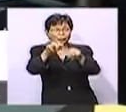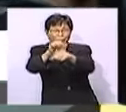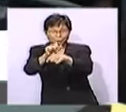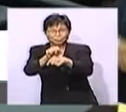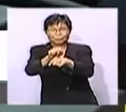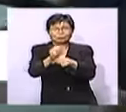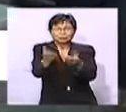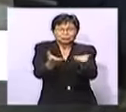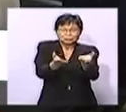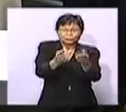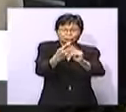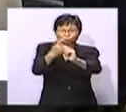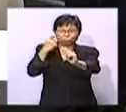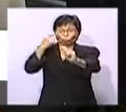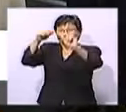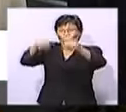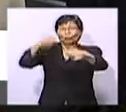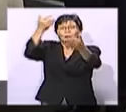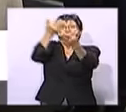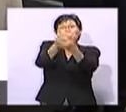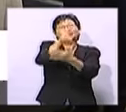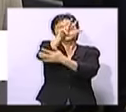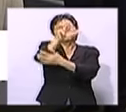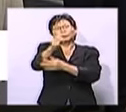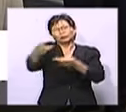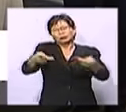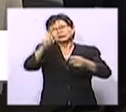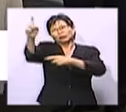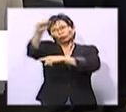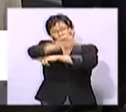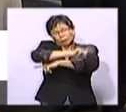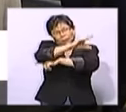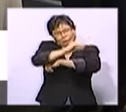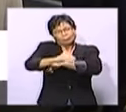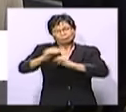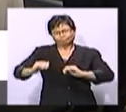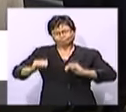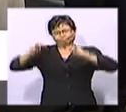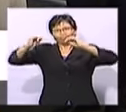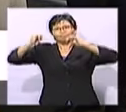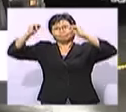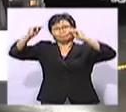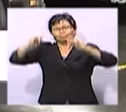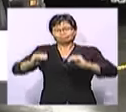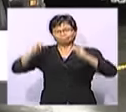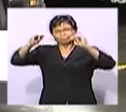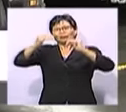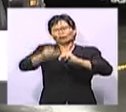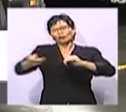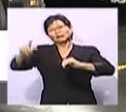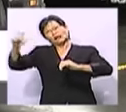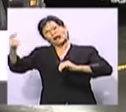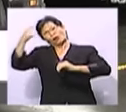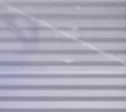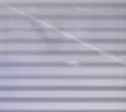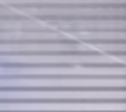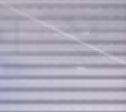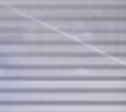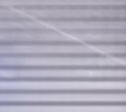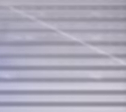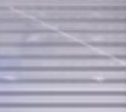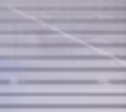penyelenggaraan trak kini boleh memuatkan sehingga 30 kenderaan sehari selain menaik taraf beberapa fasiliti lain untuk keselesaan